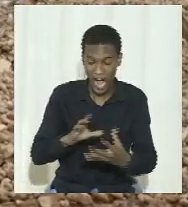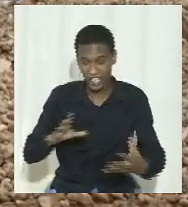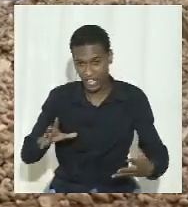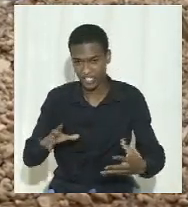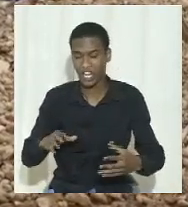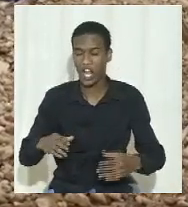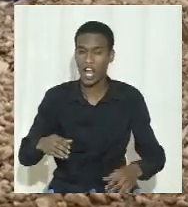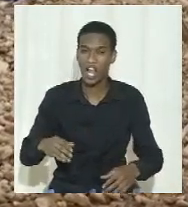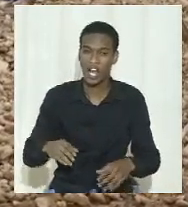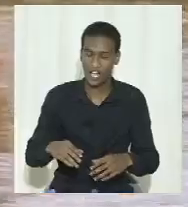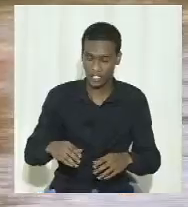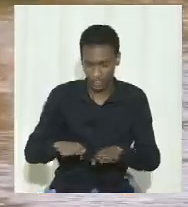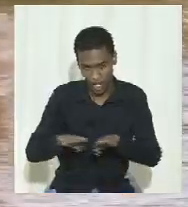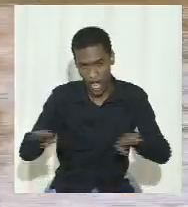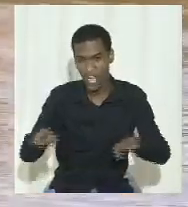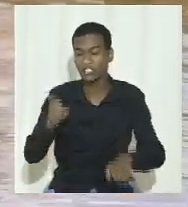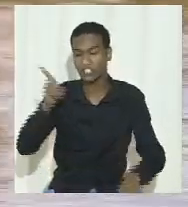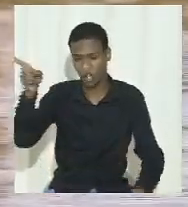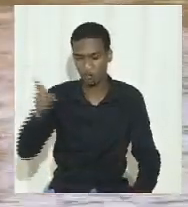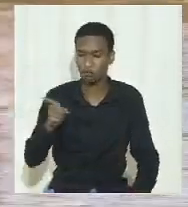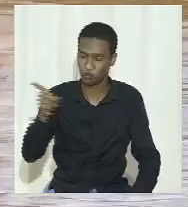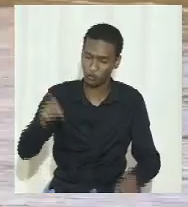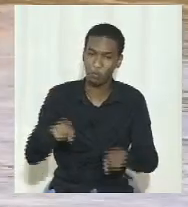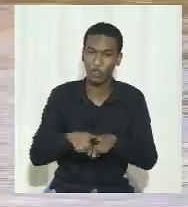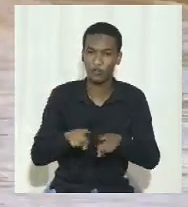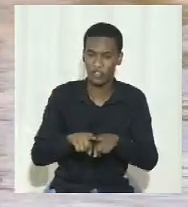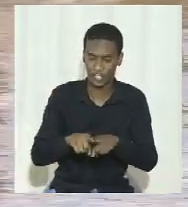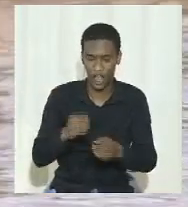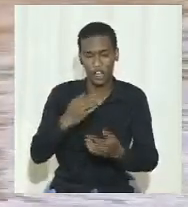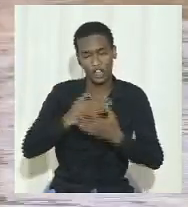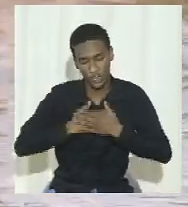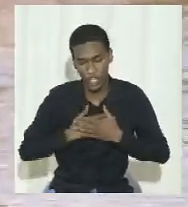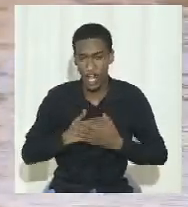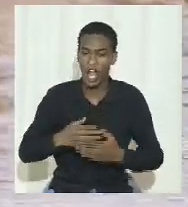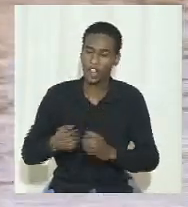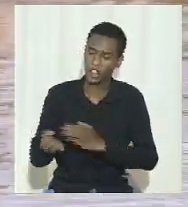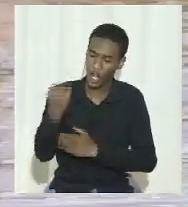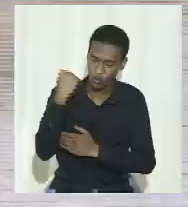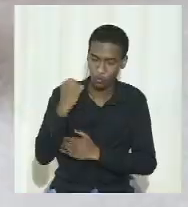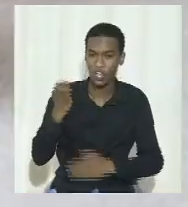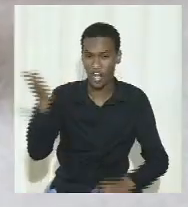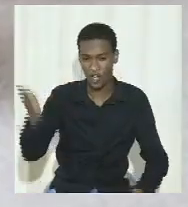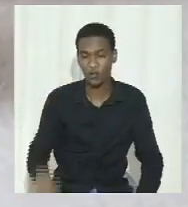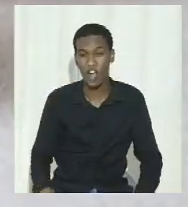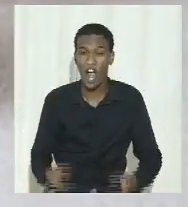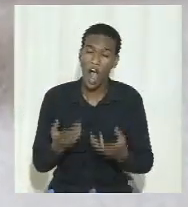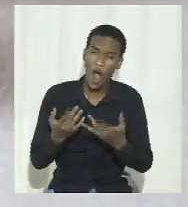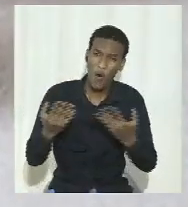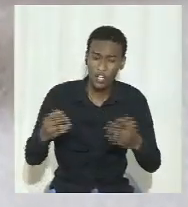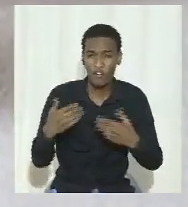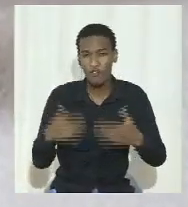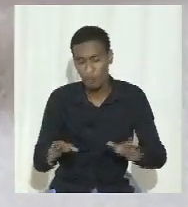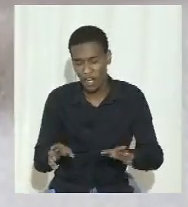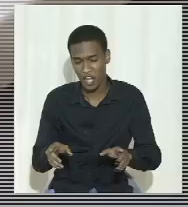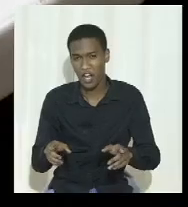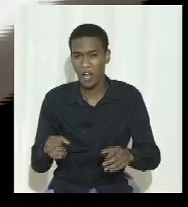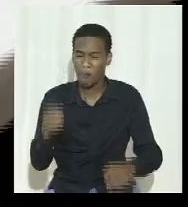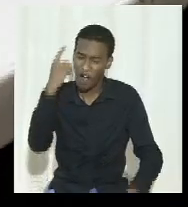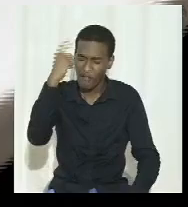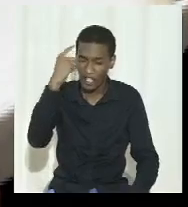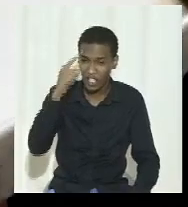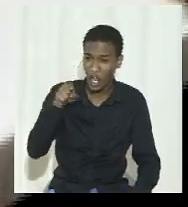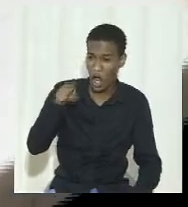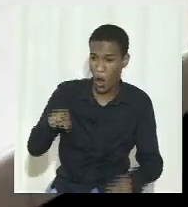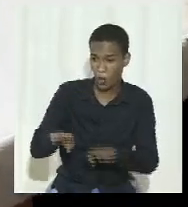no tena minahaliana ny tanora. Ahoana ny ahaizana ny toerana misy vato? Inona ny karazam-bato misy,